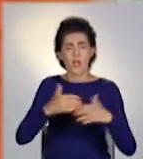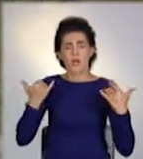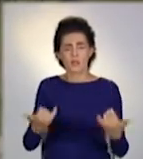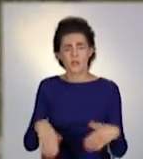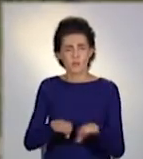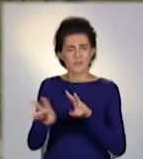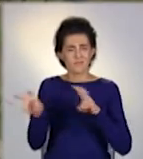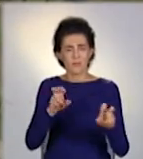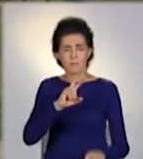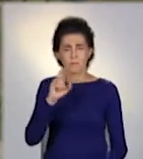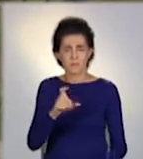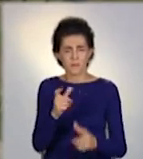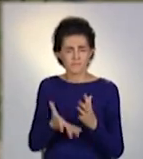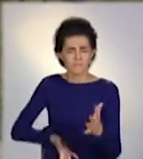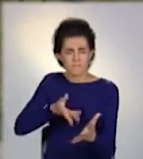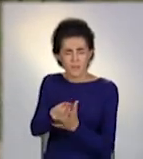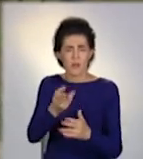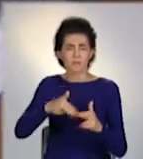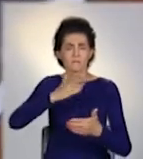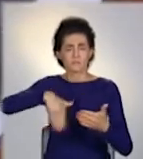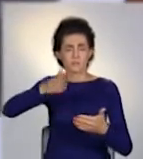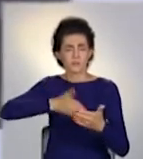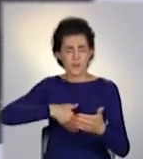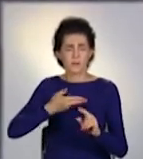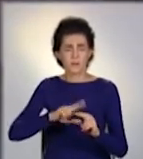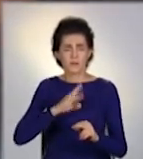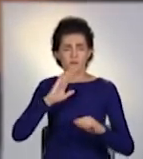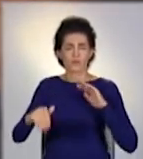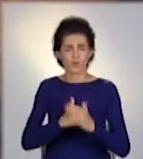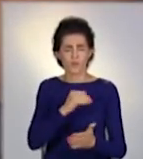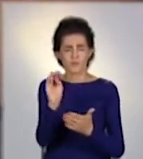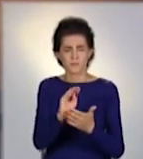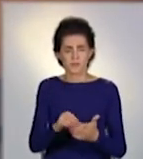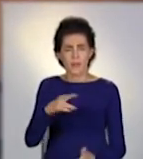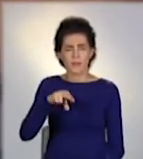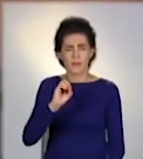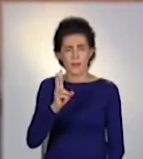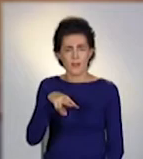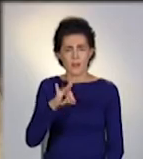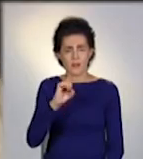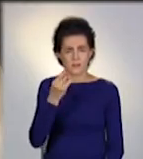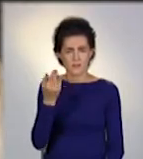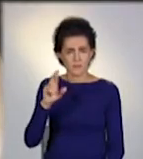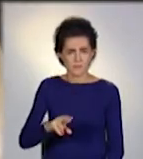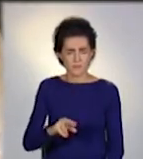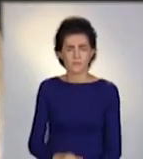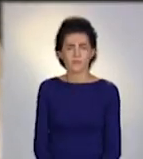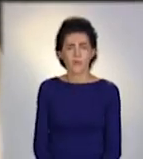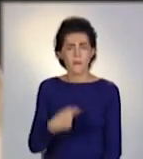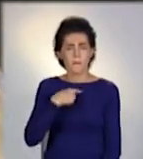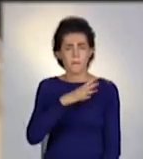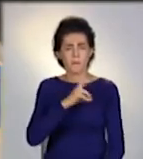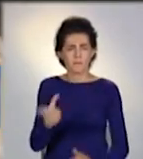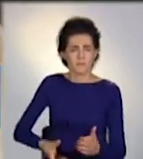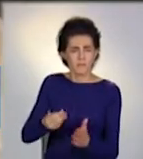звану безготівкову форму скасували, тож пані Віра знов заповнює декларацію. У мене був безналічний розрахунок, а тепер